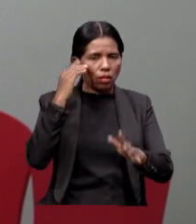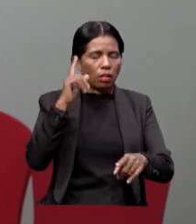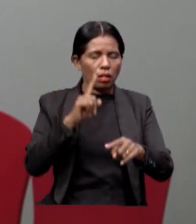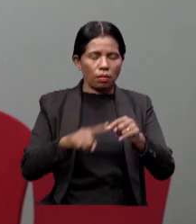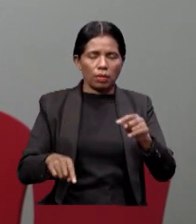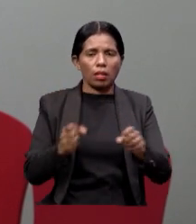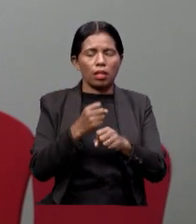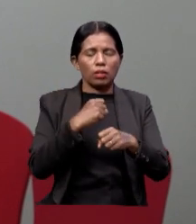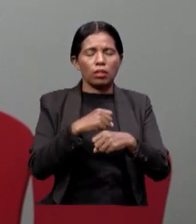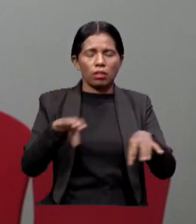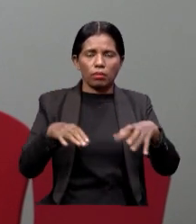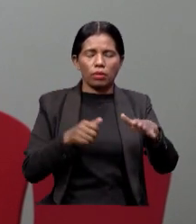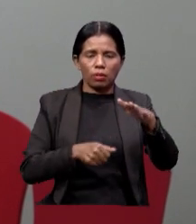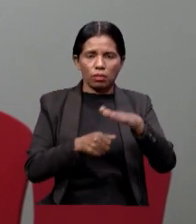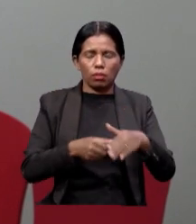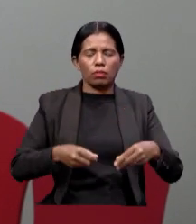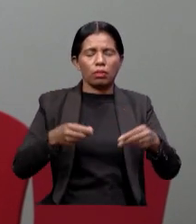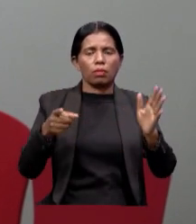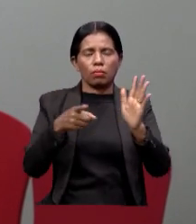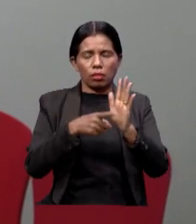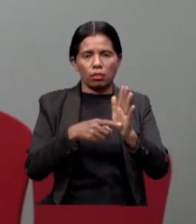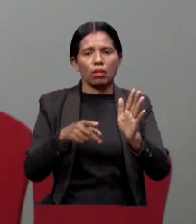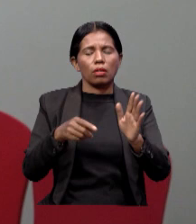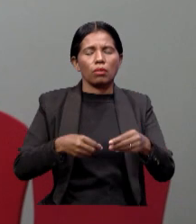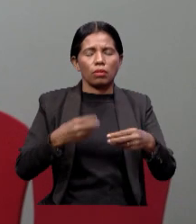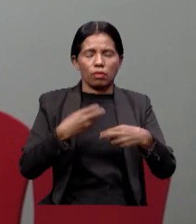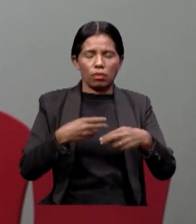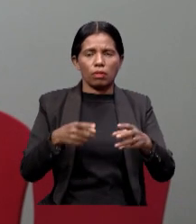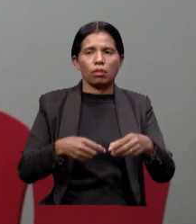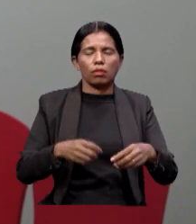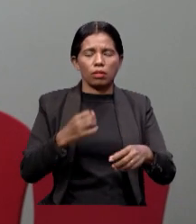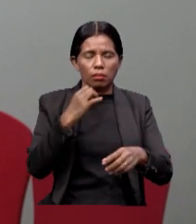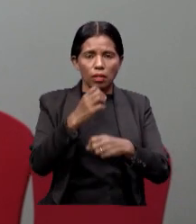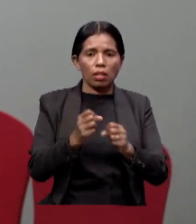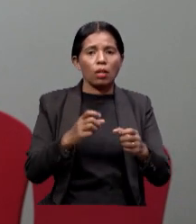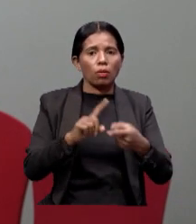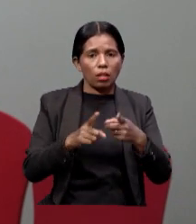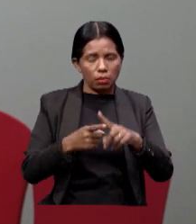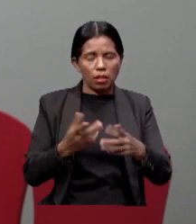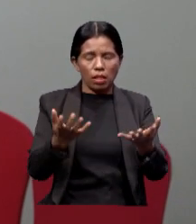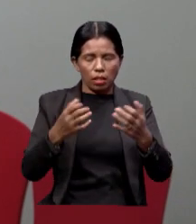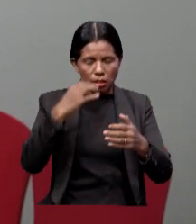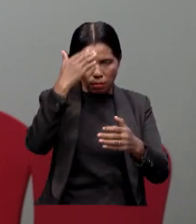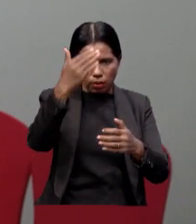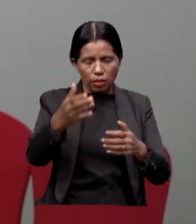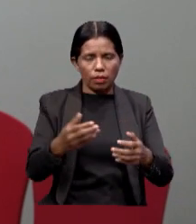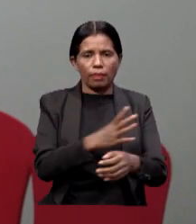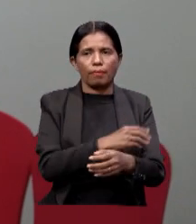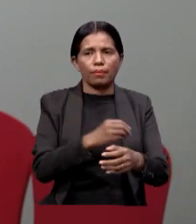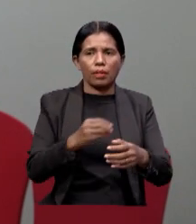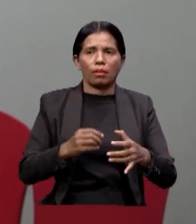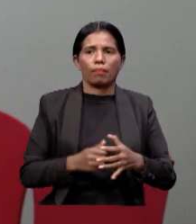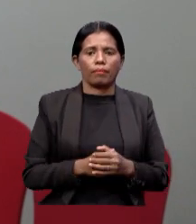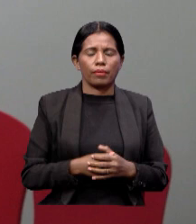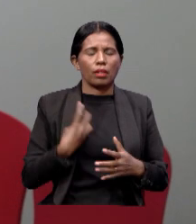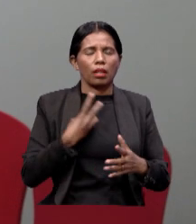komete ilegal tambah ini seluruh impacto negativo ba sir nebe mak ambaru hakar atu ba kontau semakin numero saya entau semakin husi Korea ima